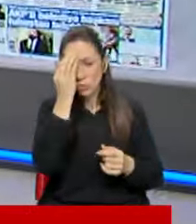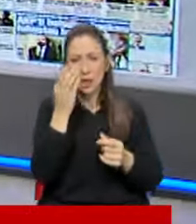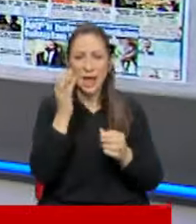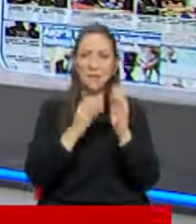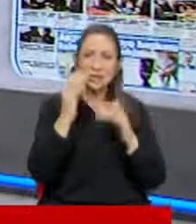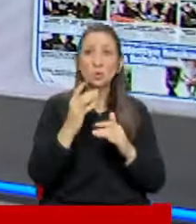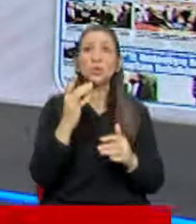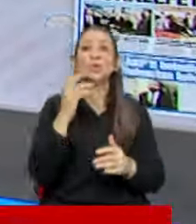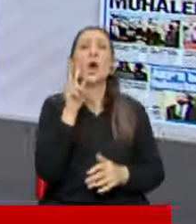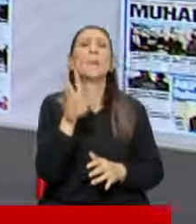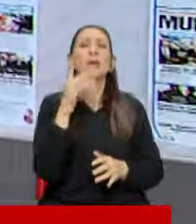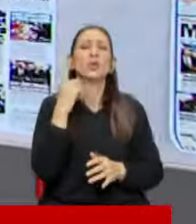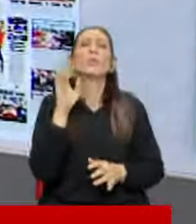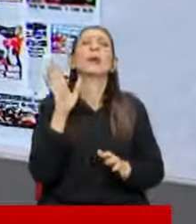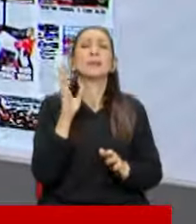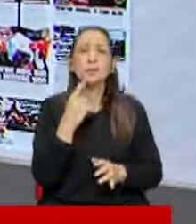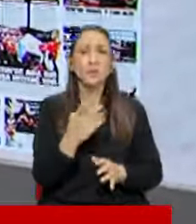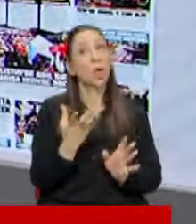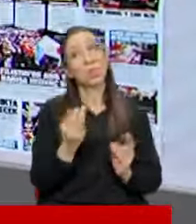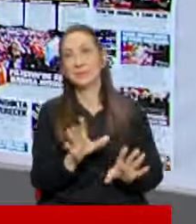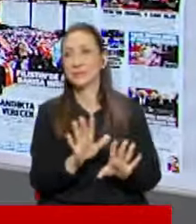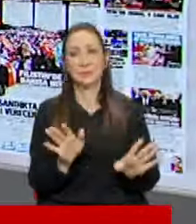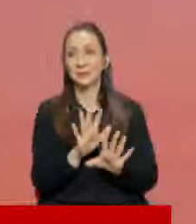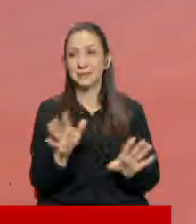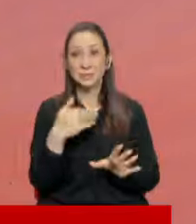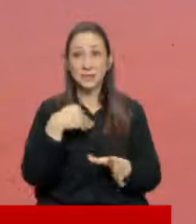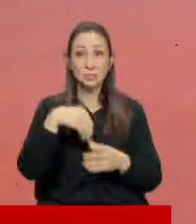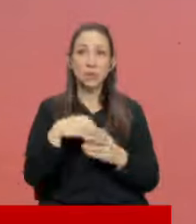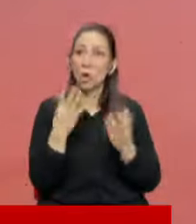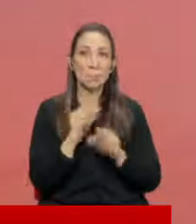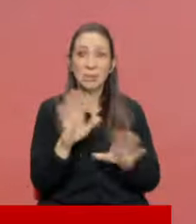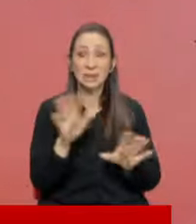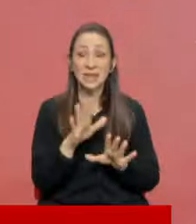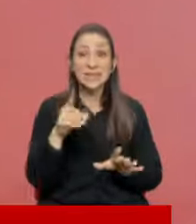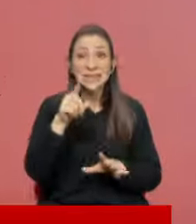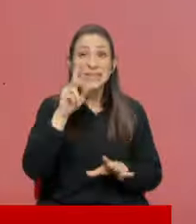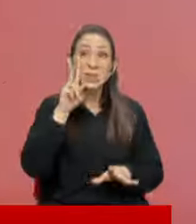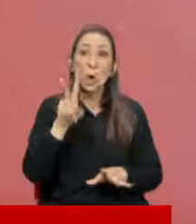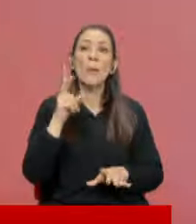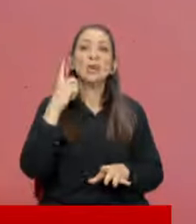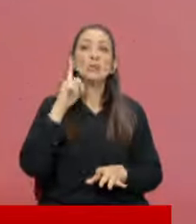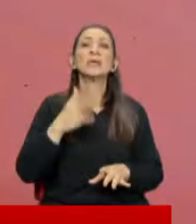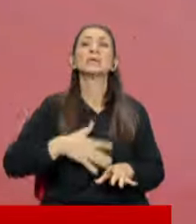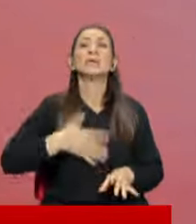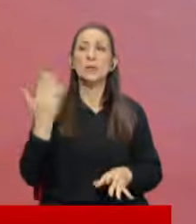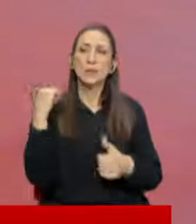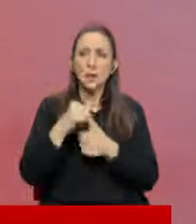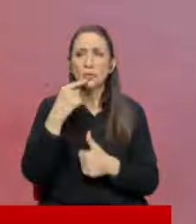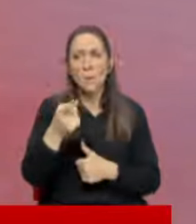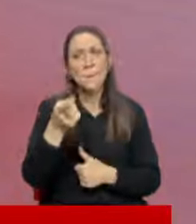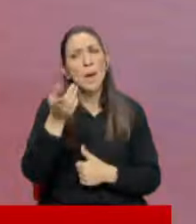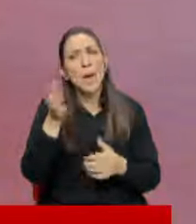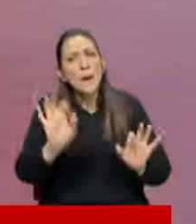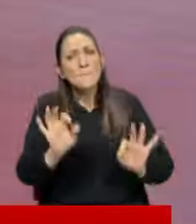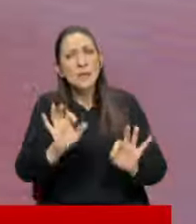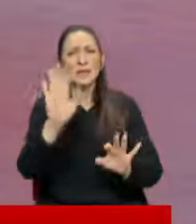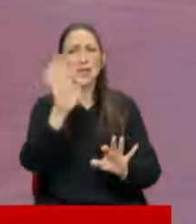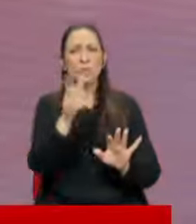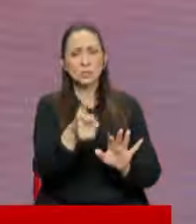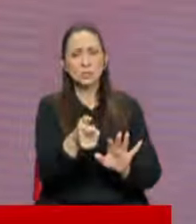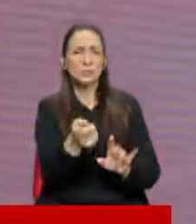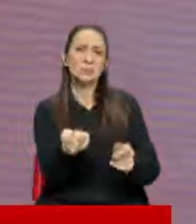verin diyorsanız olmaz. Bizim açımızdan olmaz. Siz görmek duymak istemiyorsanız tekrar söyleyeyim. Hemen